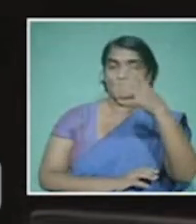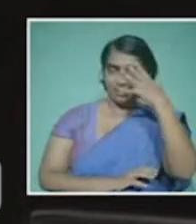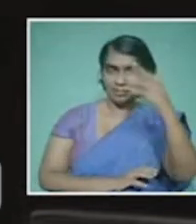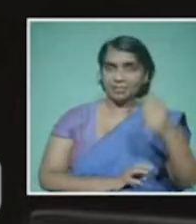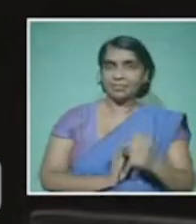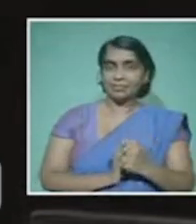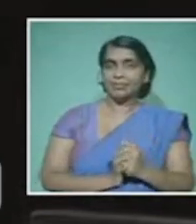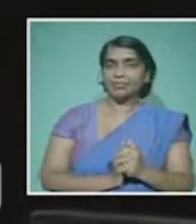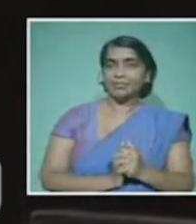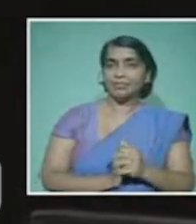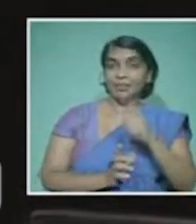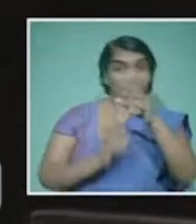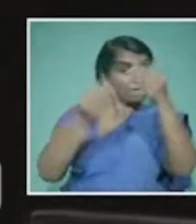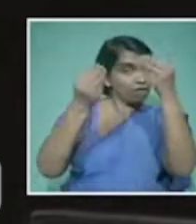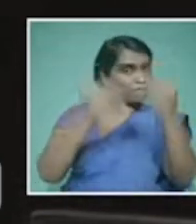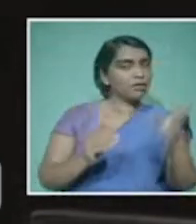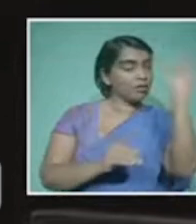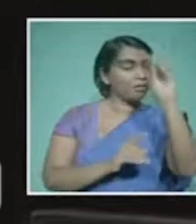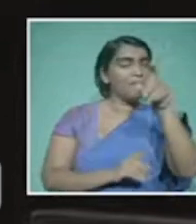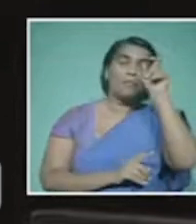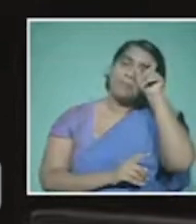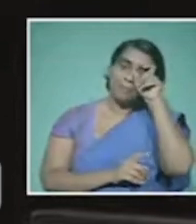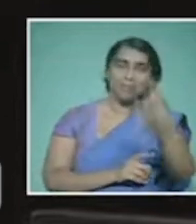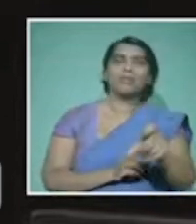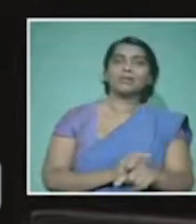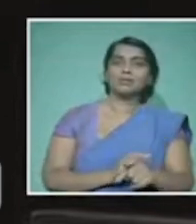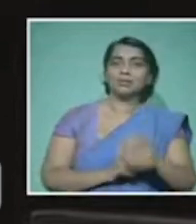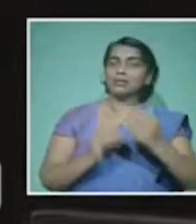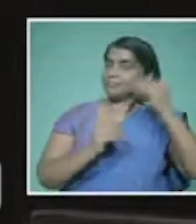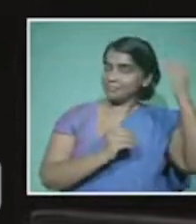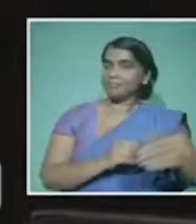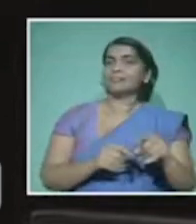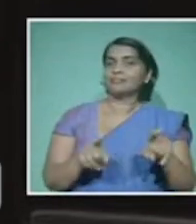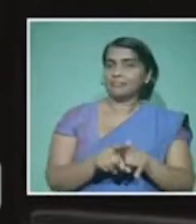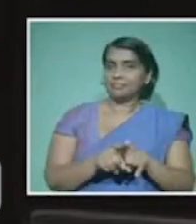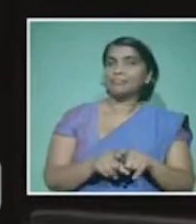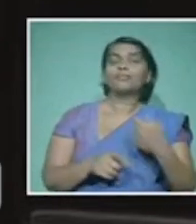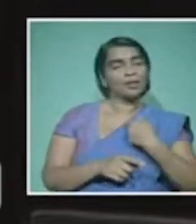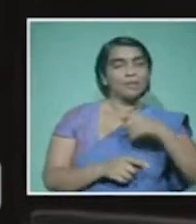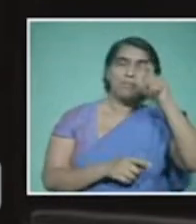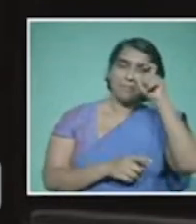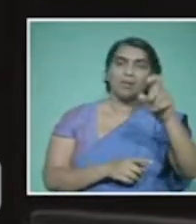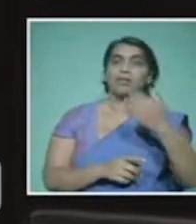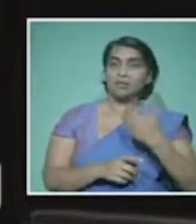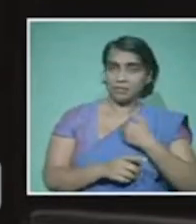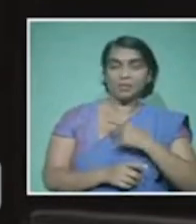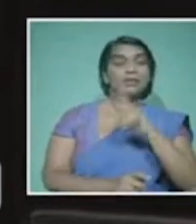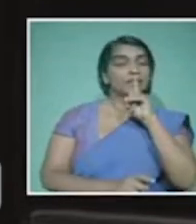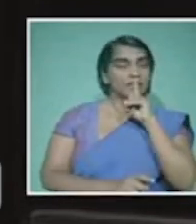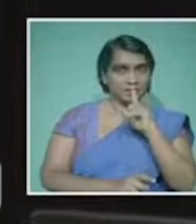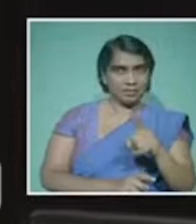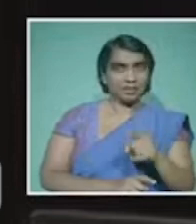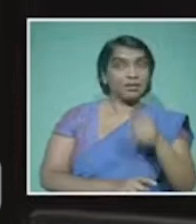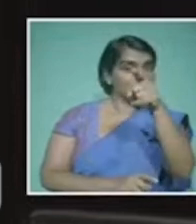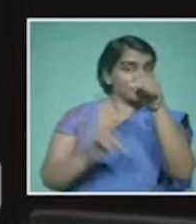තියන්න හැබැයි වැටෙන අය ළඟදිම බලා ගන්න පුළුවන් වැඩි කල් යන්න ඉස්සෙල්ලා අපි බලමු මම කියන්න කැමති